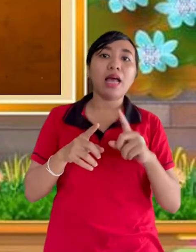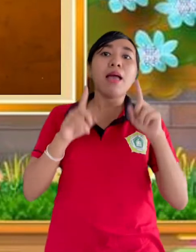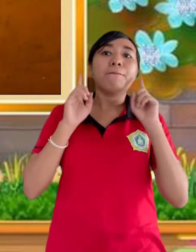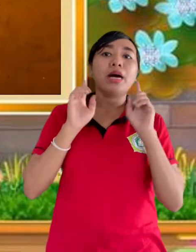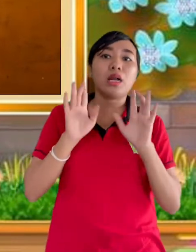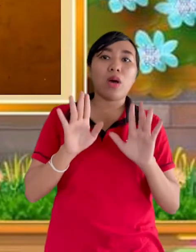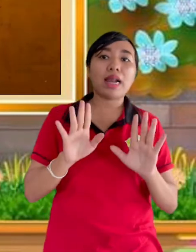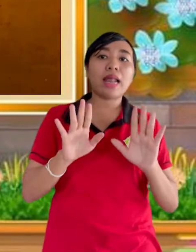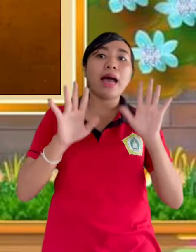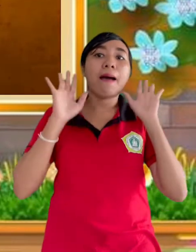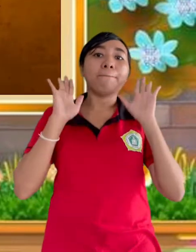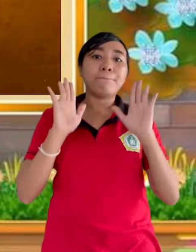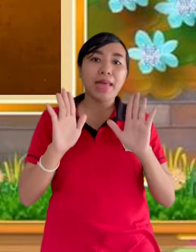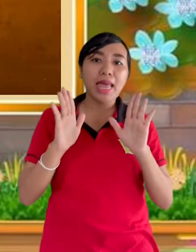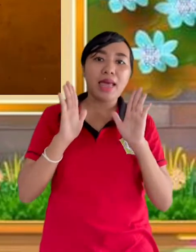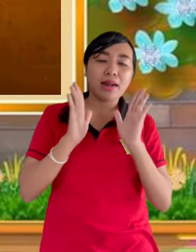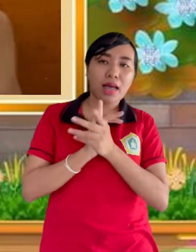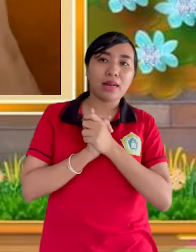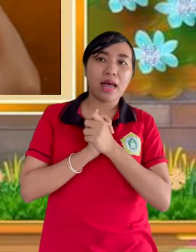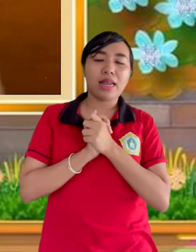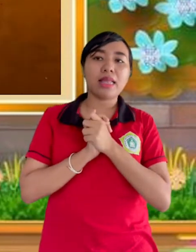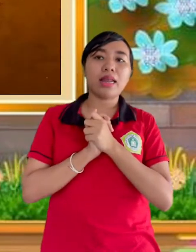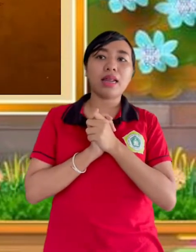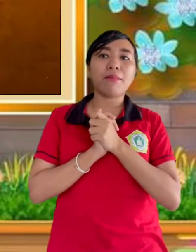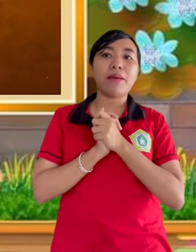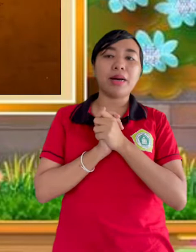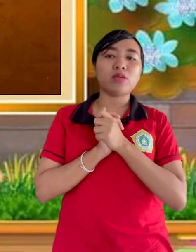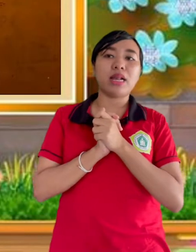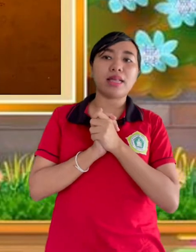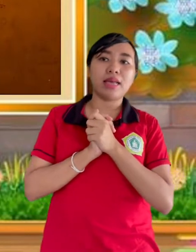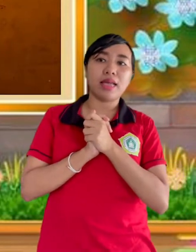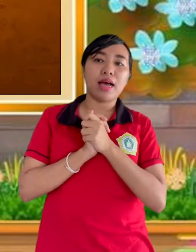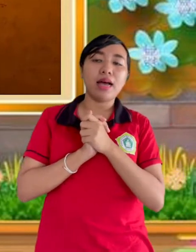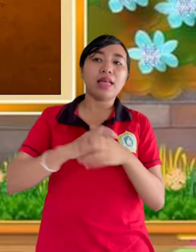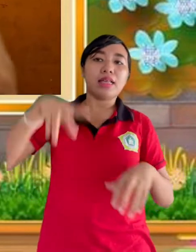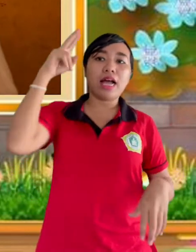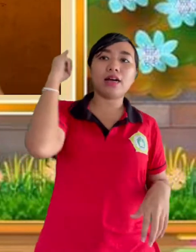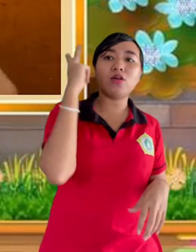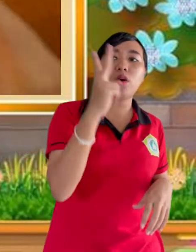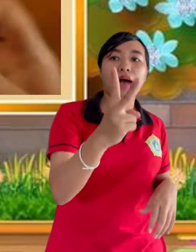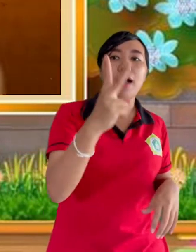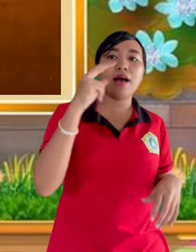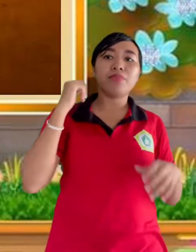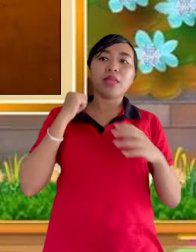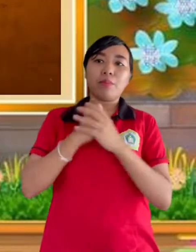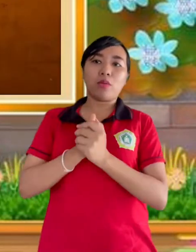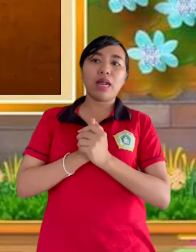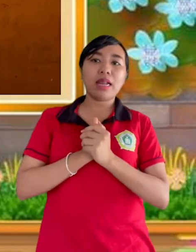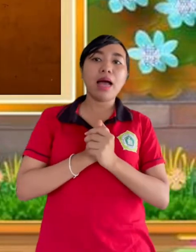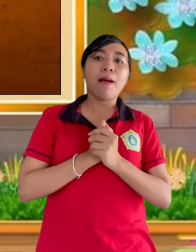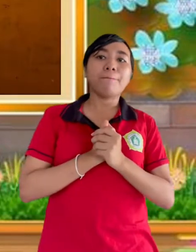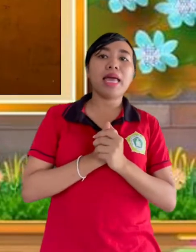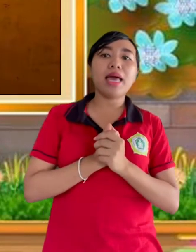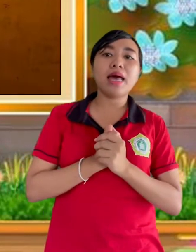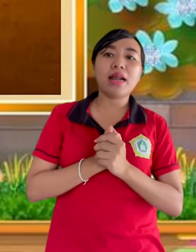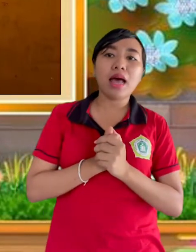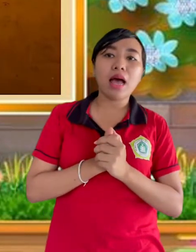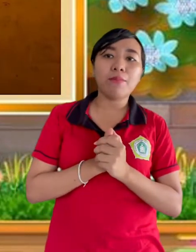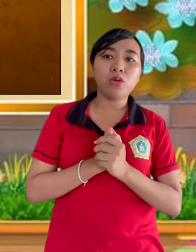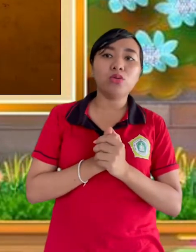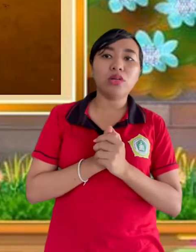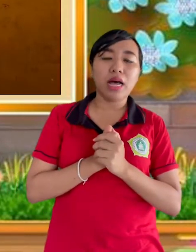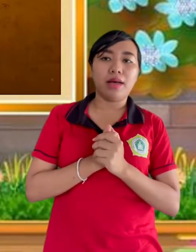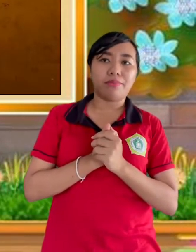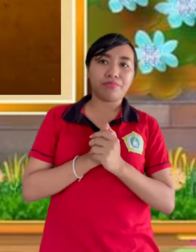segitiga berwarna merah. Nah, nanti anak-anak bebas warnanya ya. Yang kedua berwarna